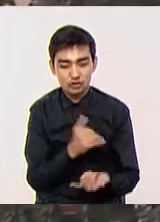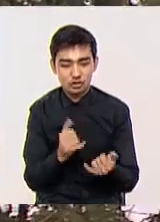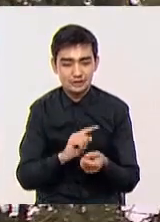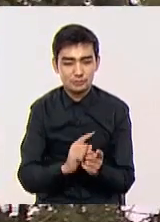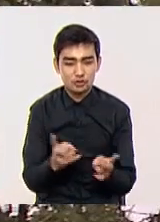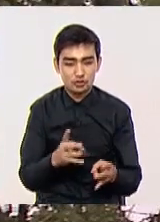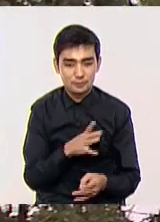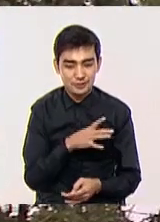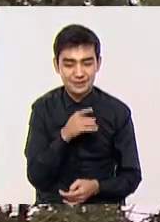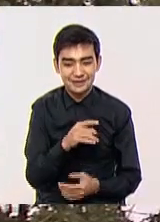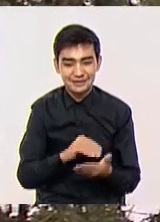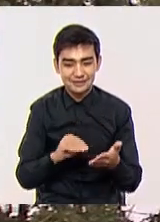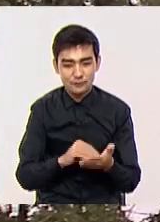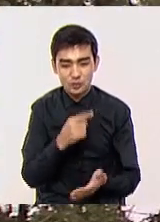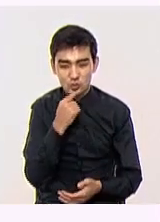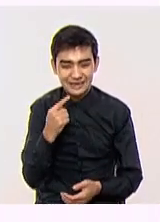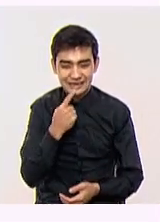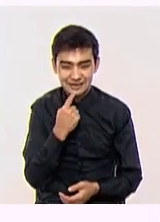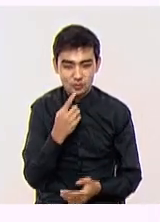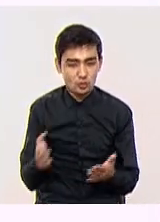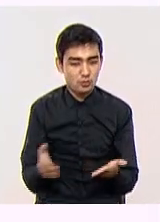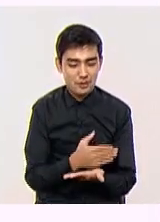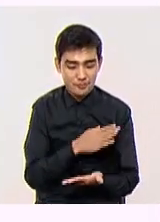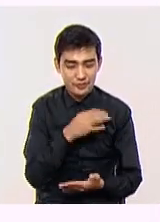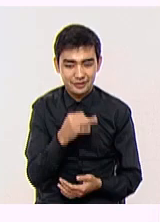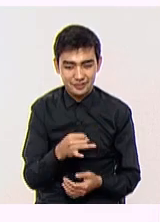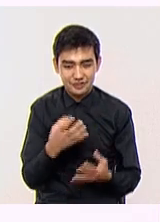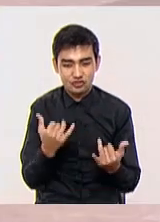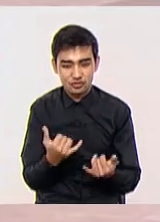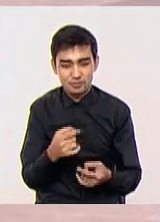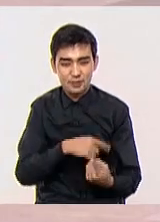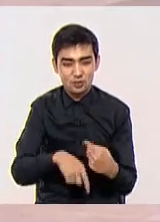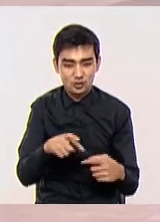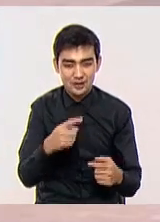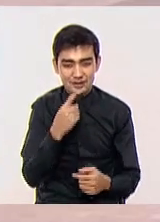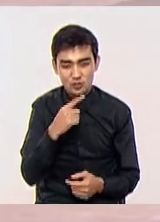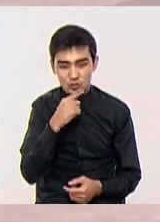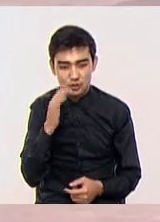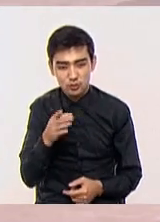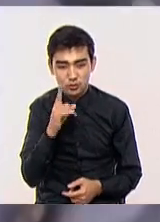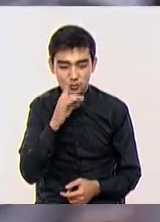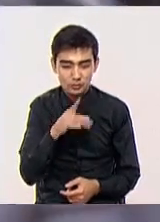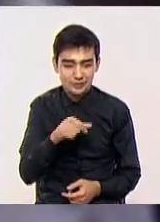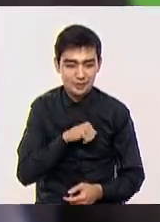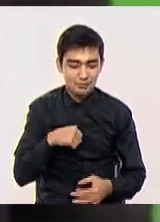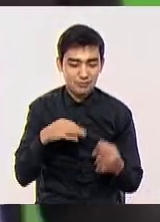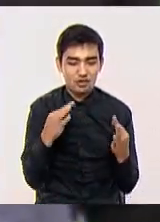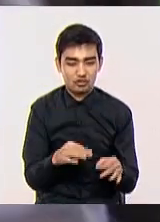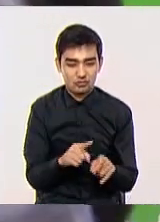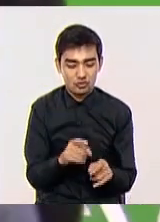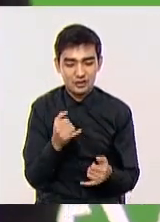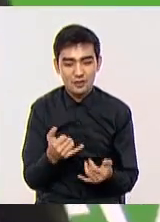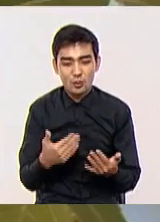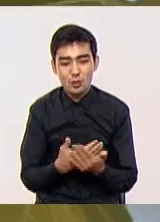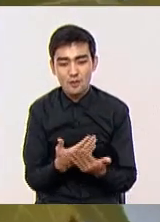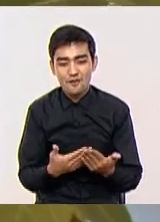өзгерген нұсқасында ол тізімнен орыс тілі алынып тасталды. Яғни кәсіпкерлер орыс тілін қолданама жоқ па өз еріктерінде. Мұндай